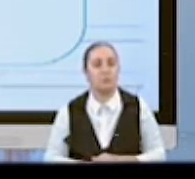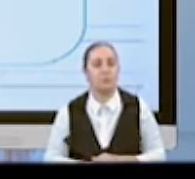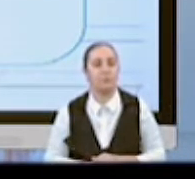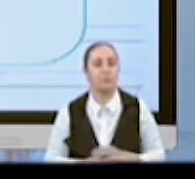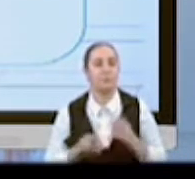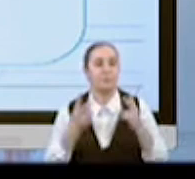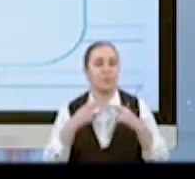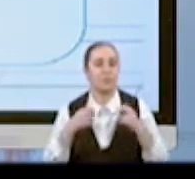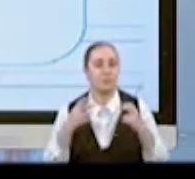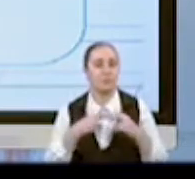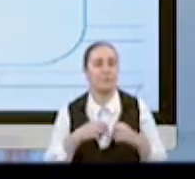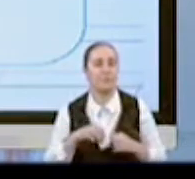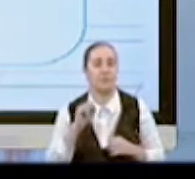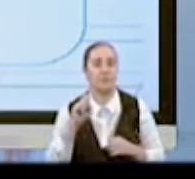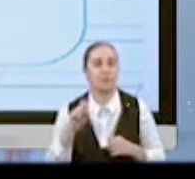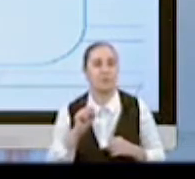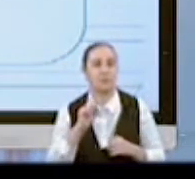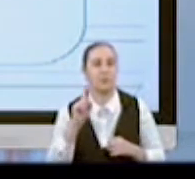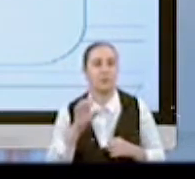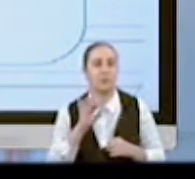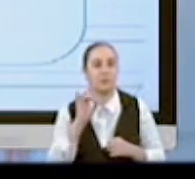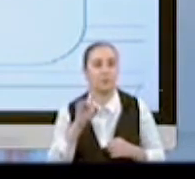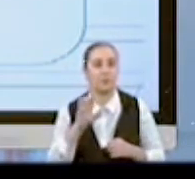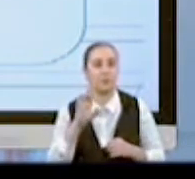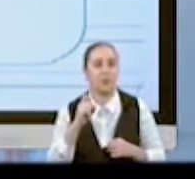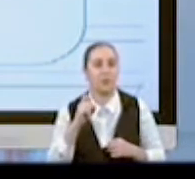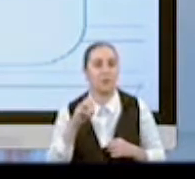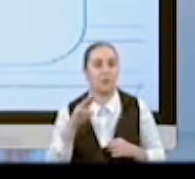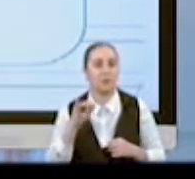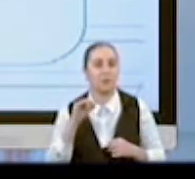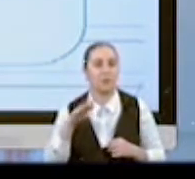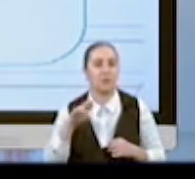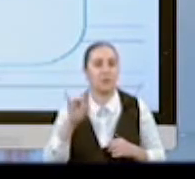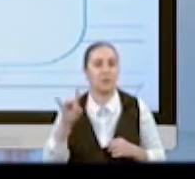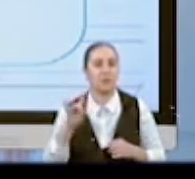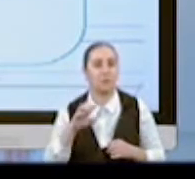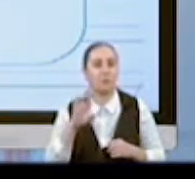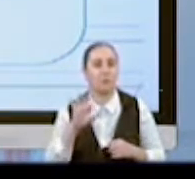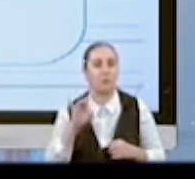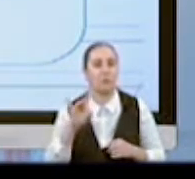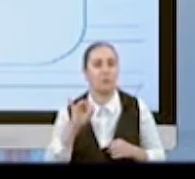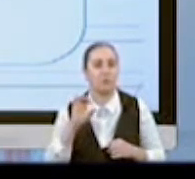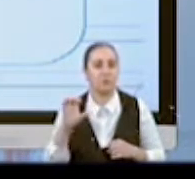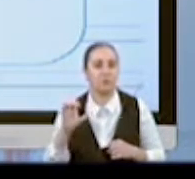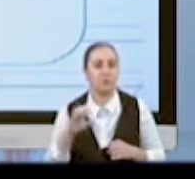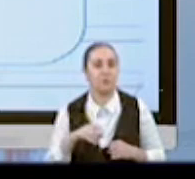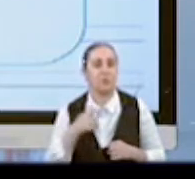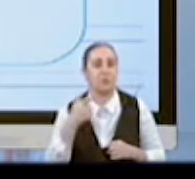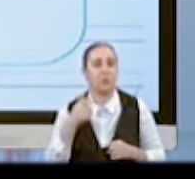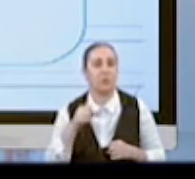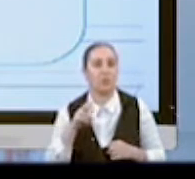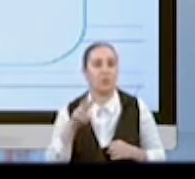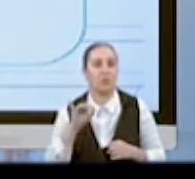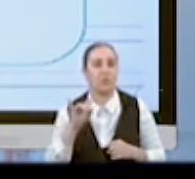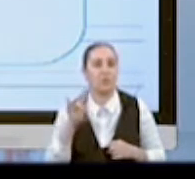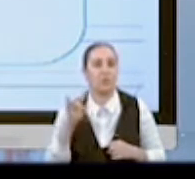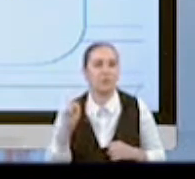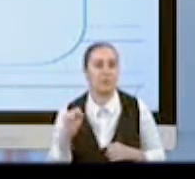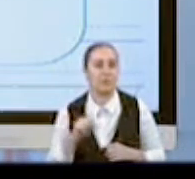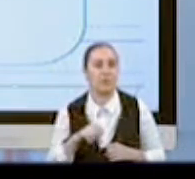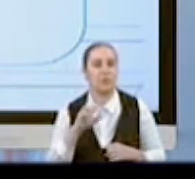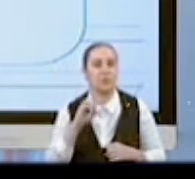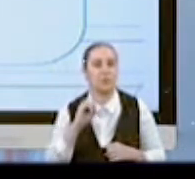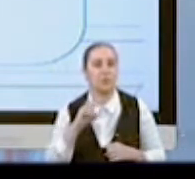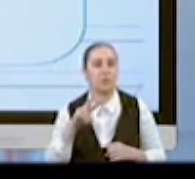получилось. Проверяем. Азиз, Бахтияр, Борис,